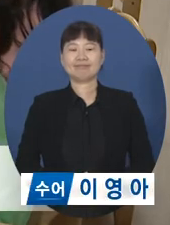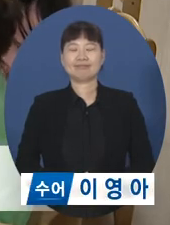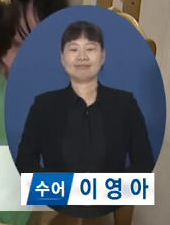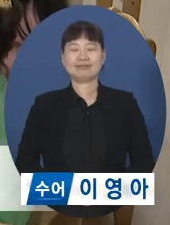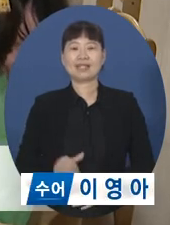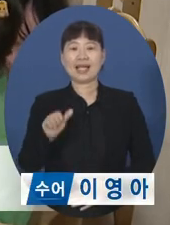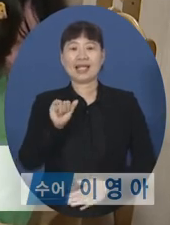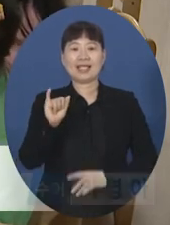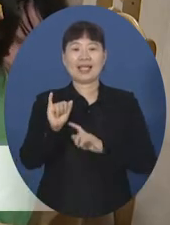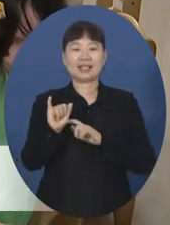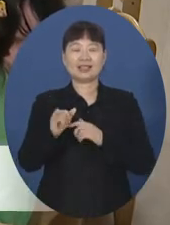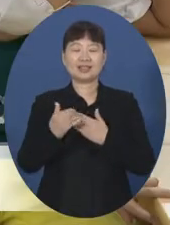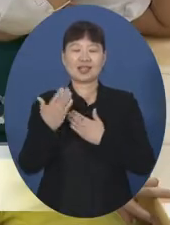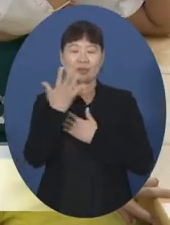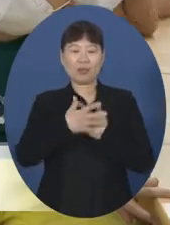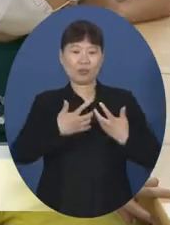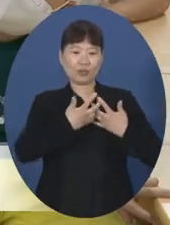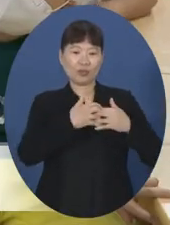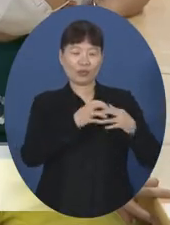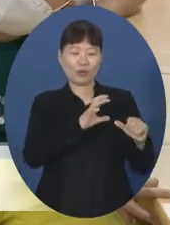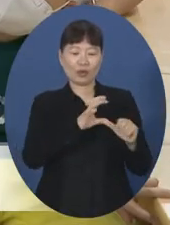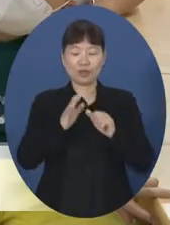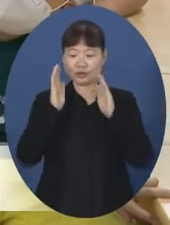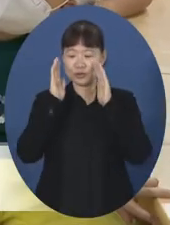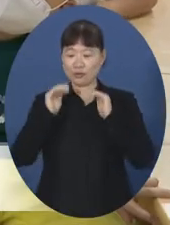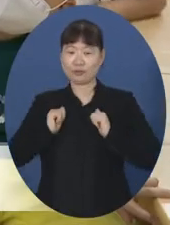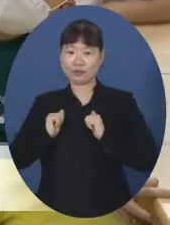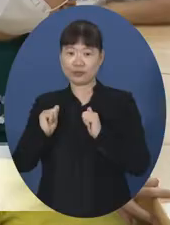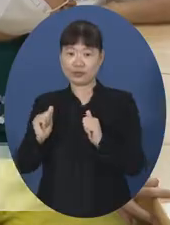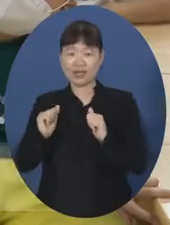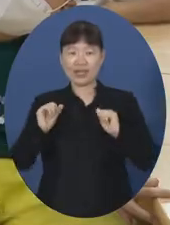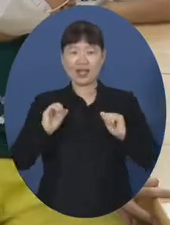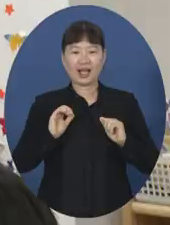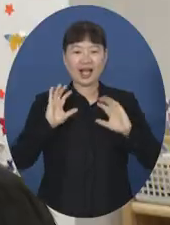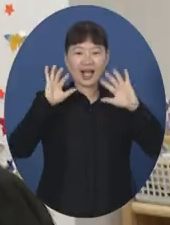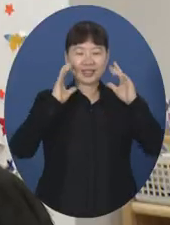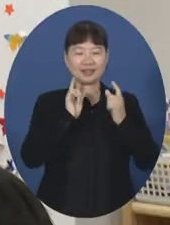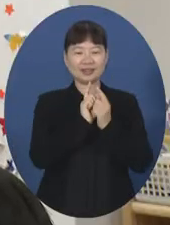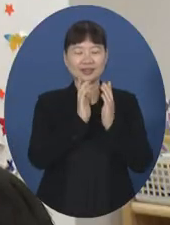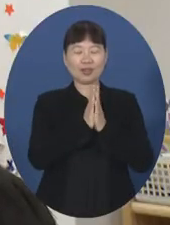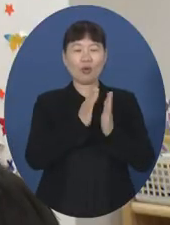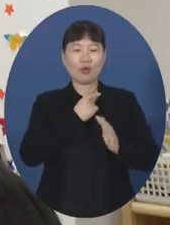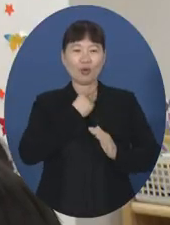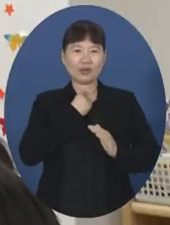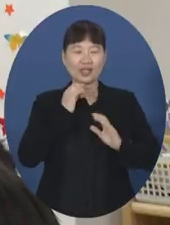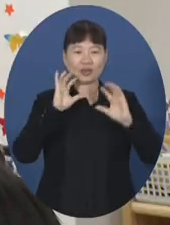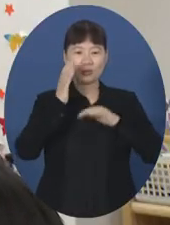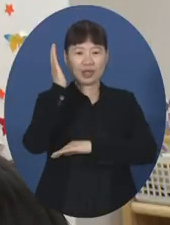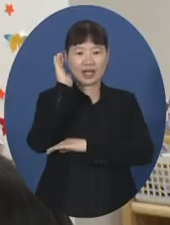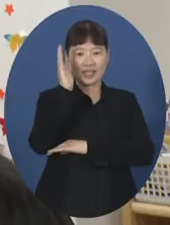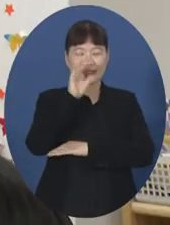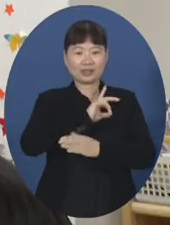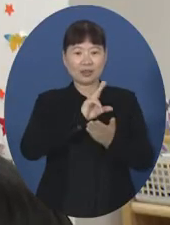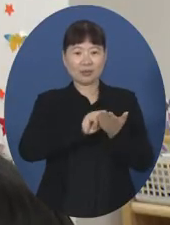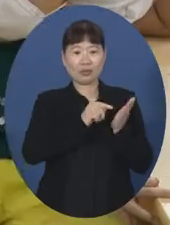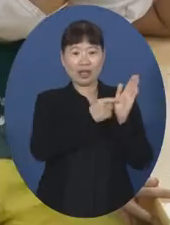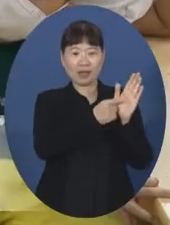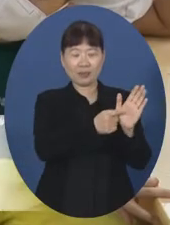AI 로봇을 활용한 수업이 한창입니다. 아이들이 직접 원하는 동화 제목을 말하면 알파미니가 동화를